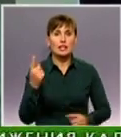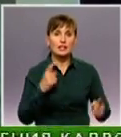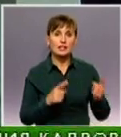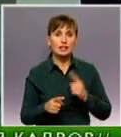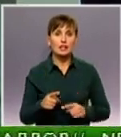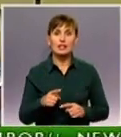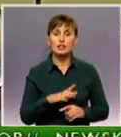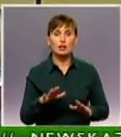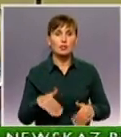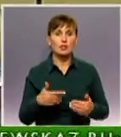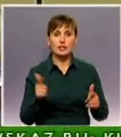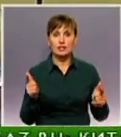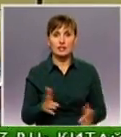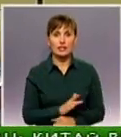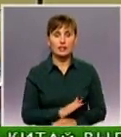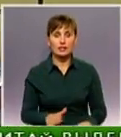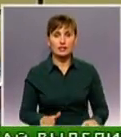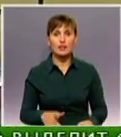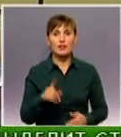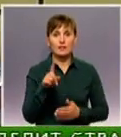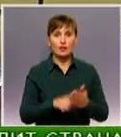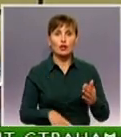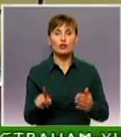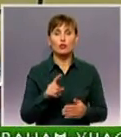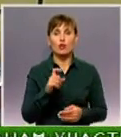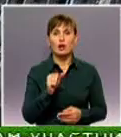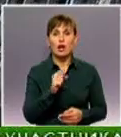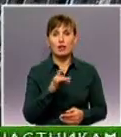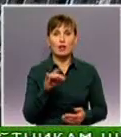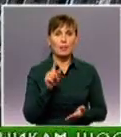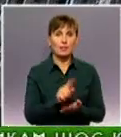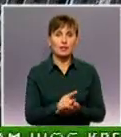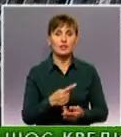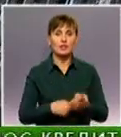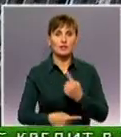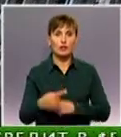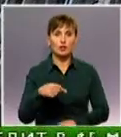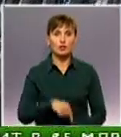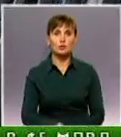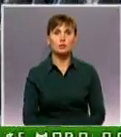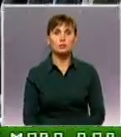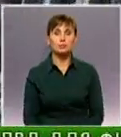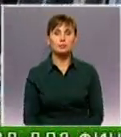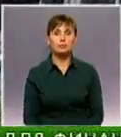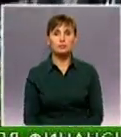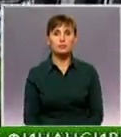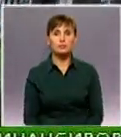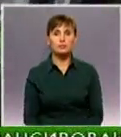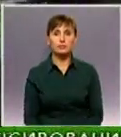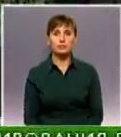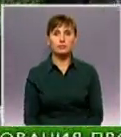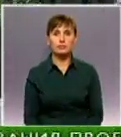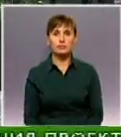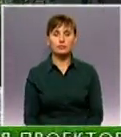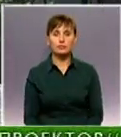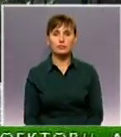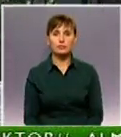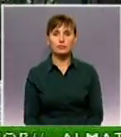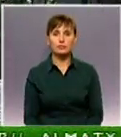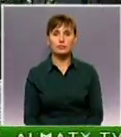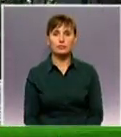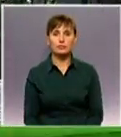одно из этих ложе не согласились они верят что Харви обязательно вернётся Юлия яскевич шедин Якупов телеканал